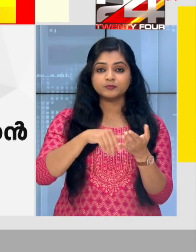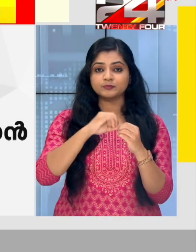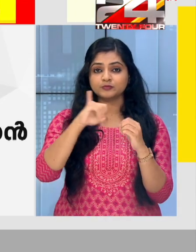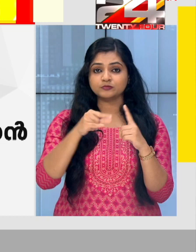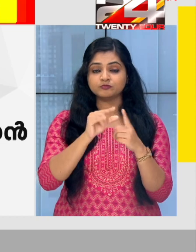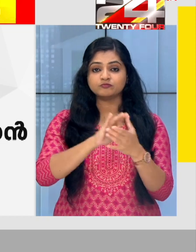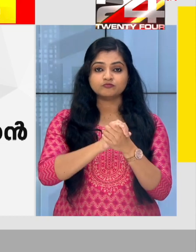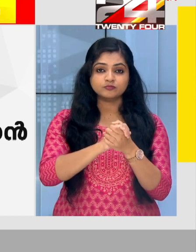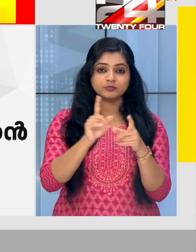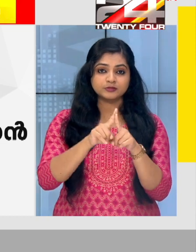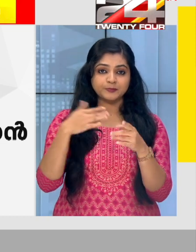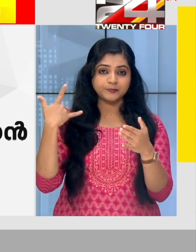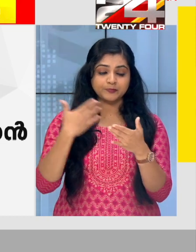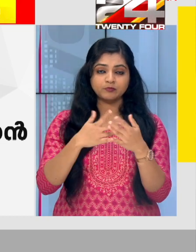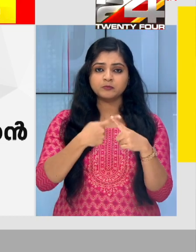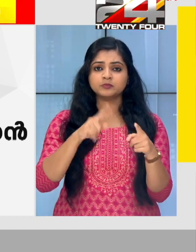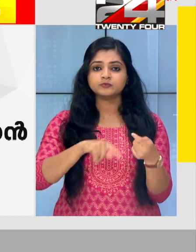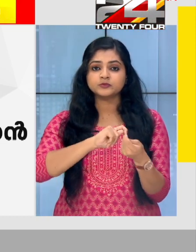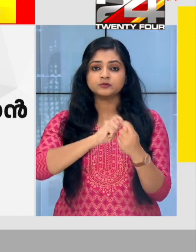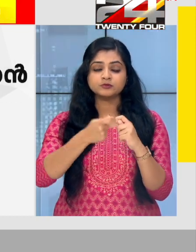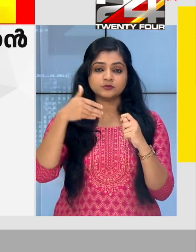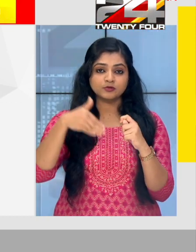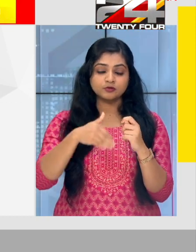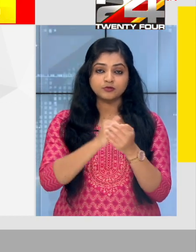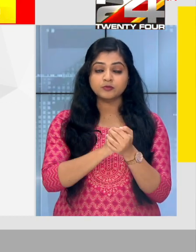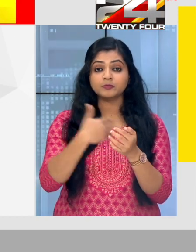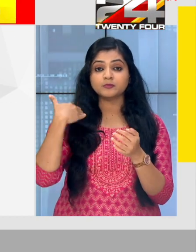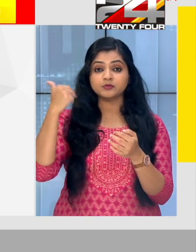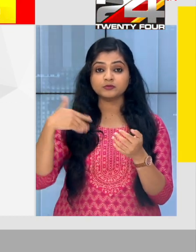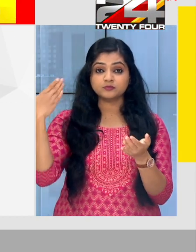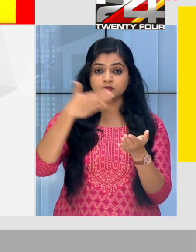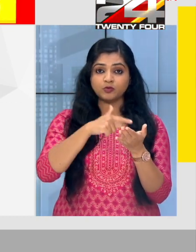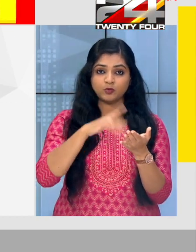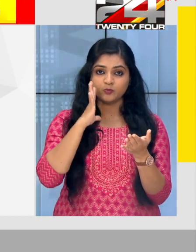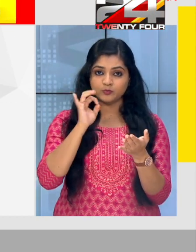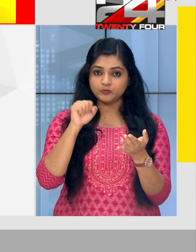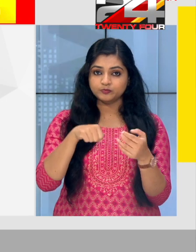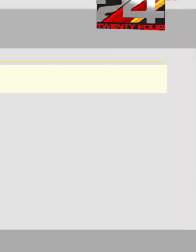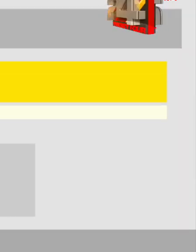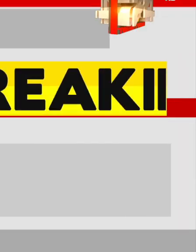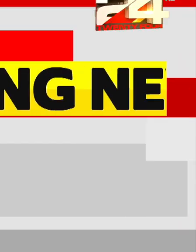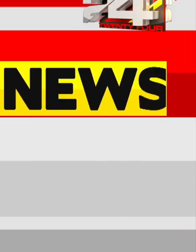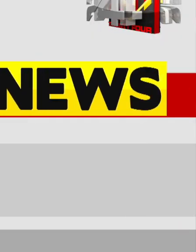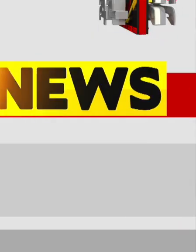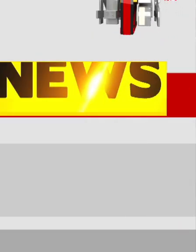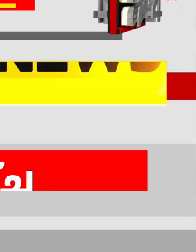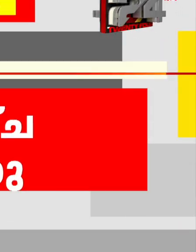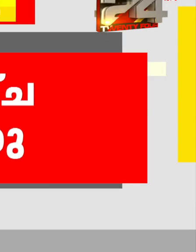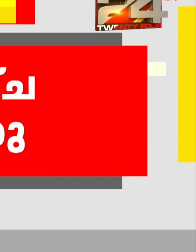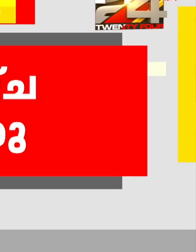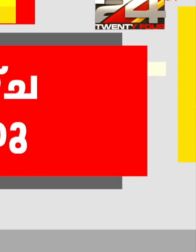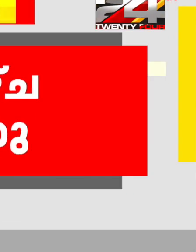സൗഹാർദ്ദ നിലപാടായിരുന്നു. അത് മാറി ഈ ഘട്ടത്തിൽ മന്ത്രിയുടെ സന്ദർശനത്തിന് ഏറെ പ്രാധാന്യമില്ലേ? അത്തരത്തിൽ തന്നെയാണ്